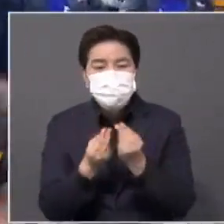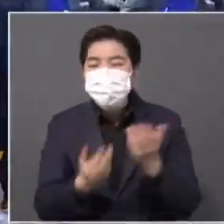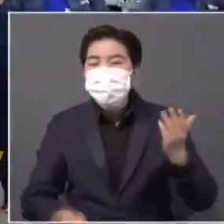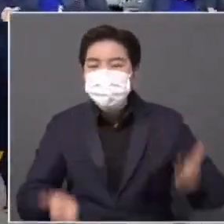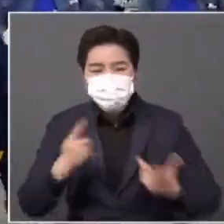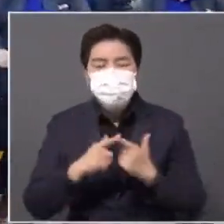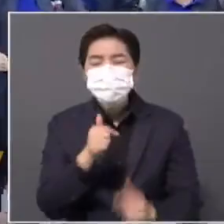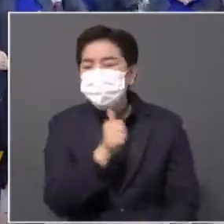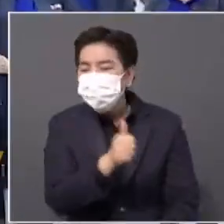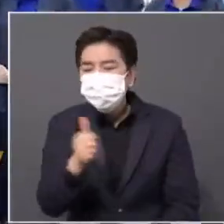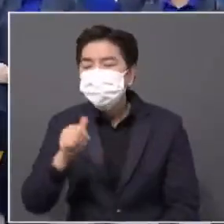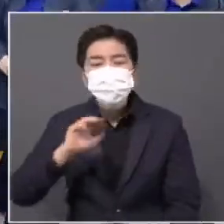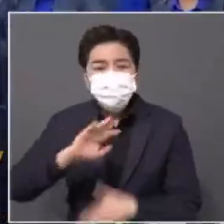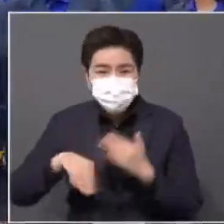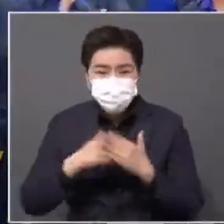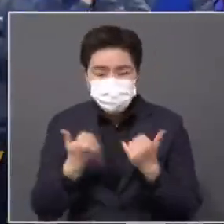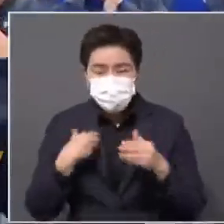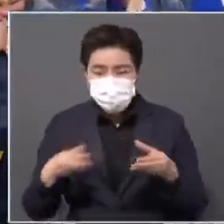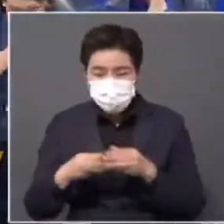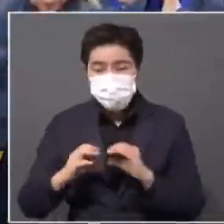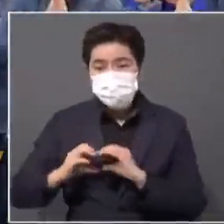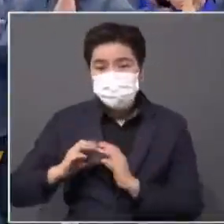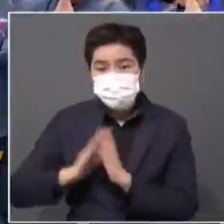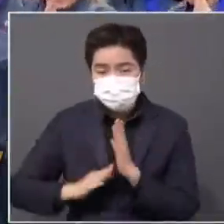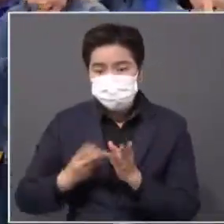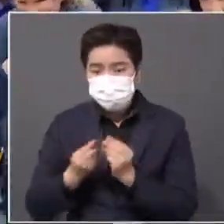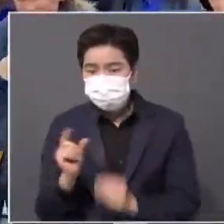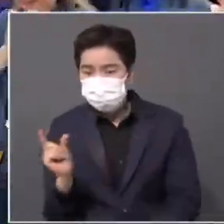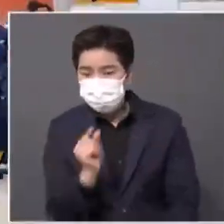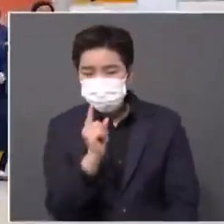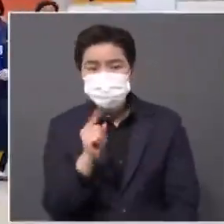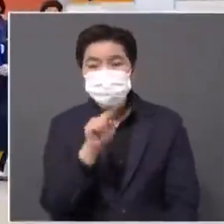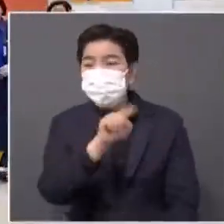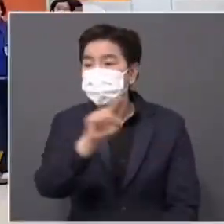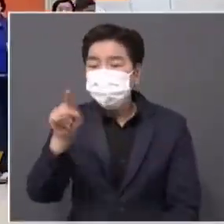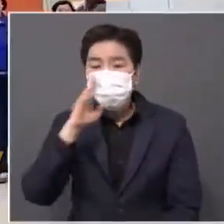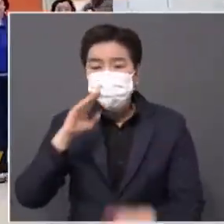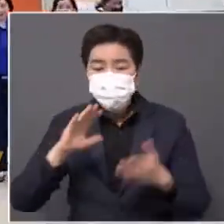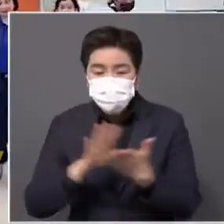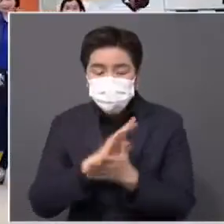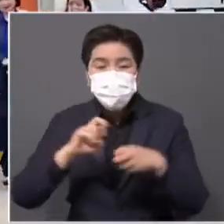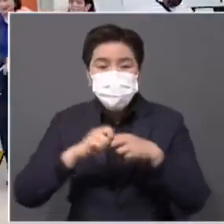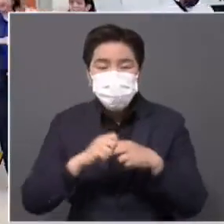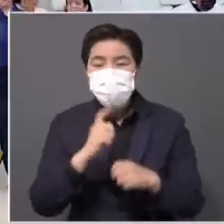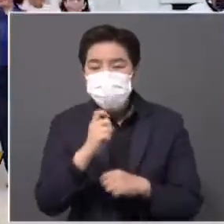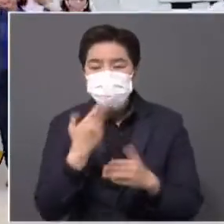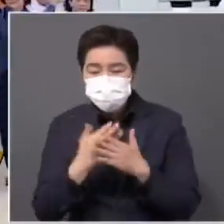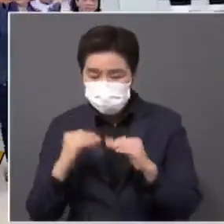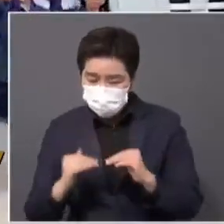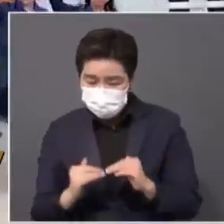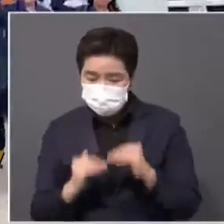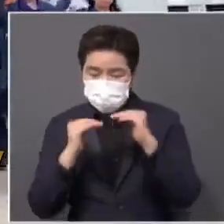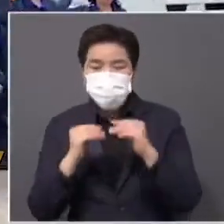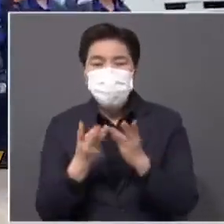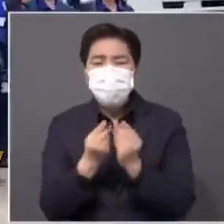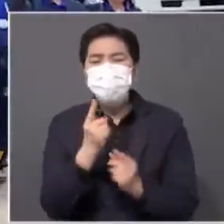เบอร์ใดก็ล้วนแต่ดีทั้งนั้นแหละครับขณะที่พรรคภูมิใจไทยได้เลขตัวเดียวพรรคอื่นนอกจากมีปัญหาเรื่องของเอกสารการเลื่อนขึ้นมาก็